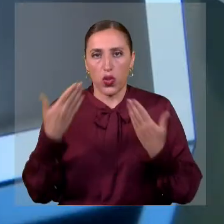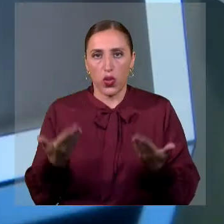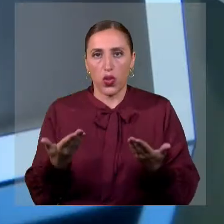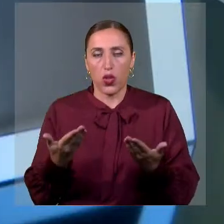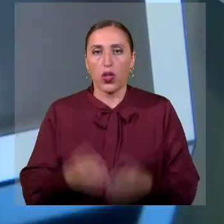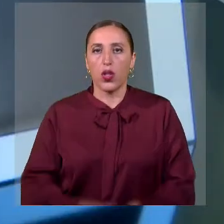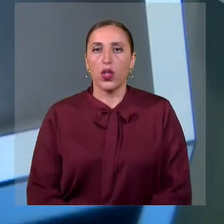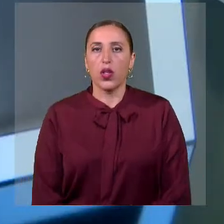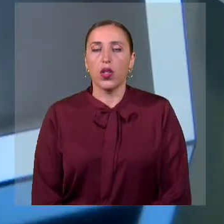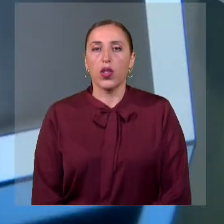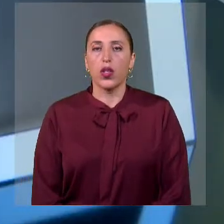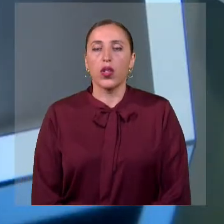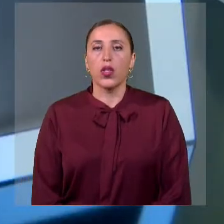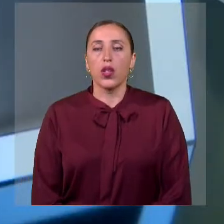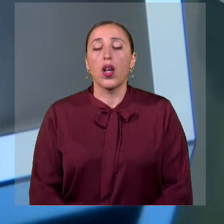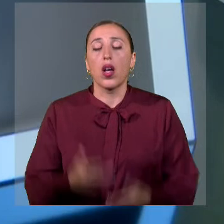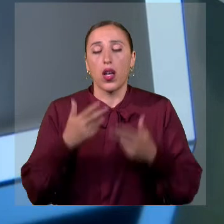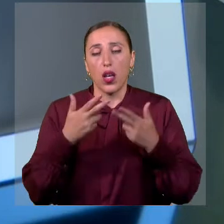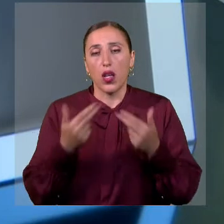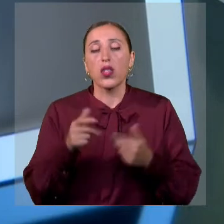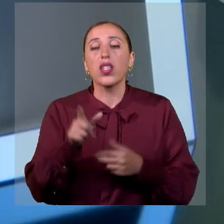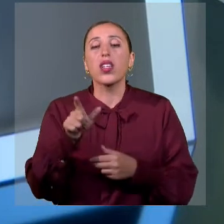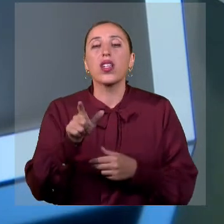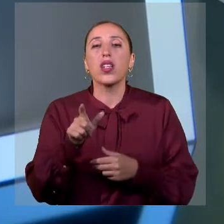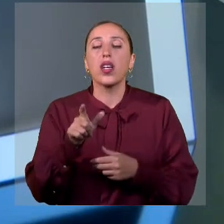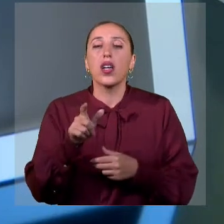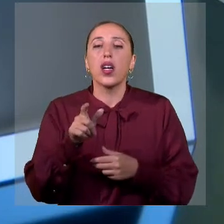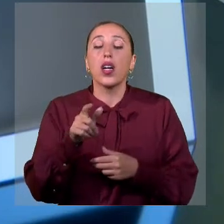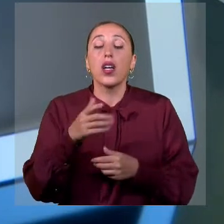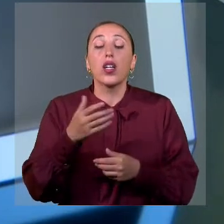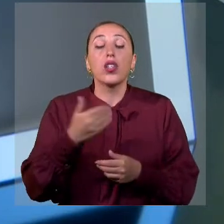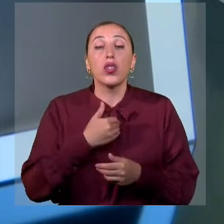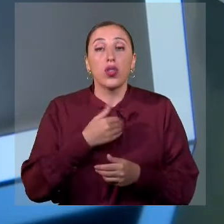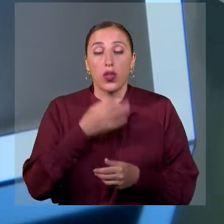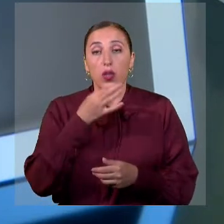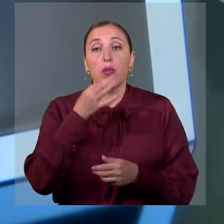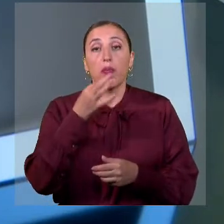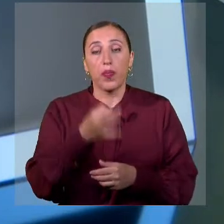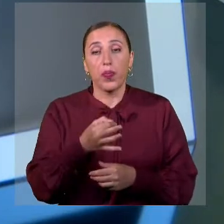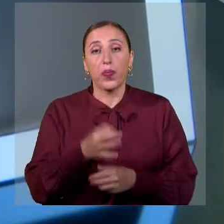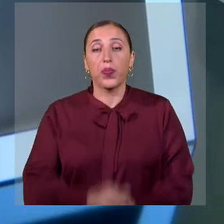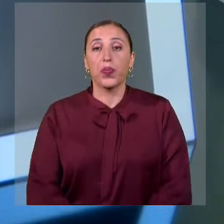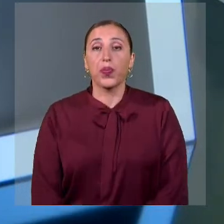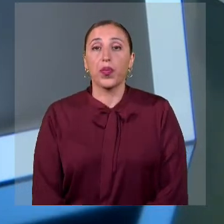մասնագիտական համաժողովին, իրականում գիտեք, նախ այսպես շատ